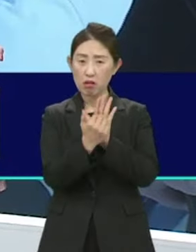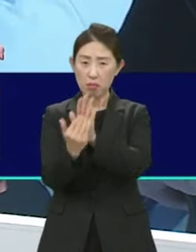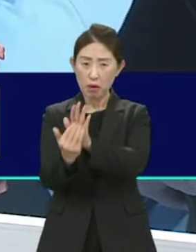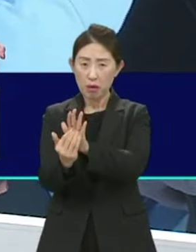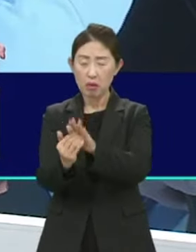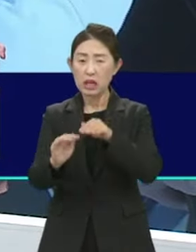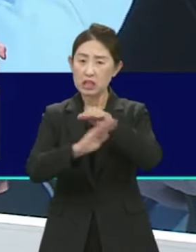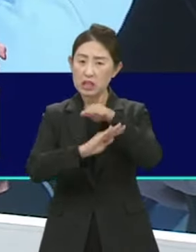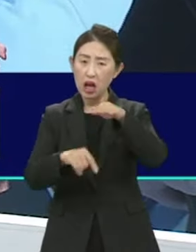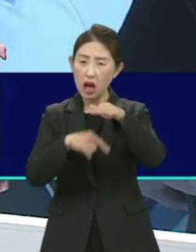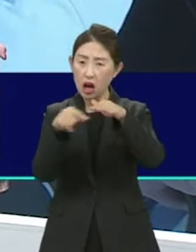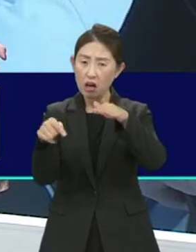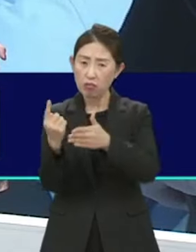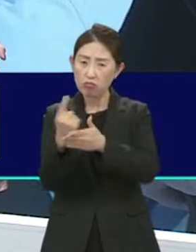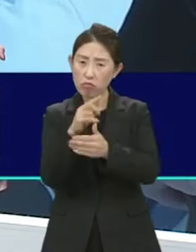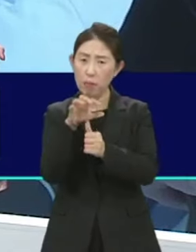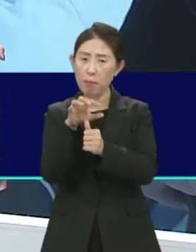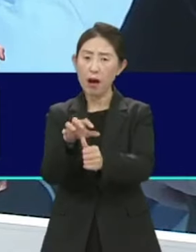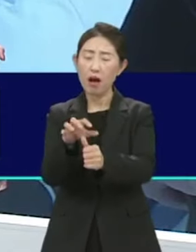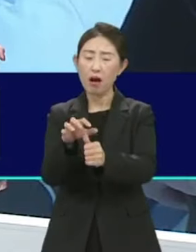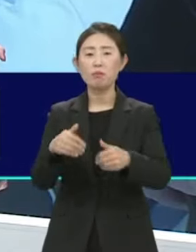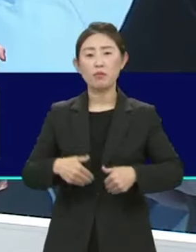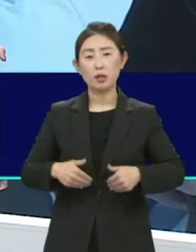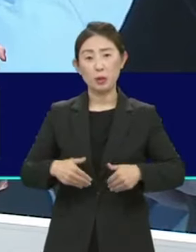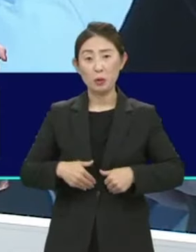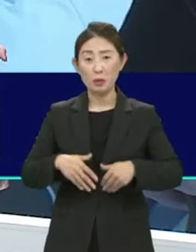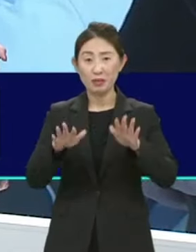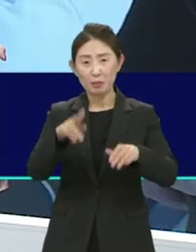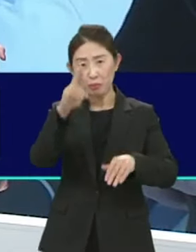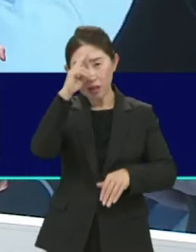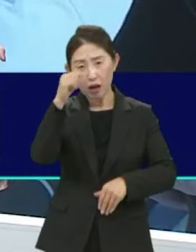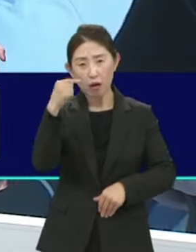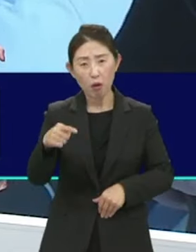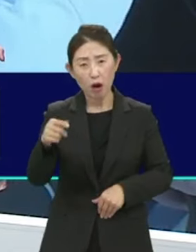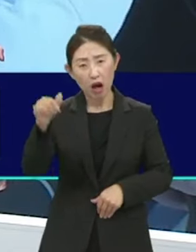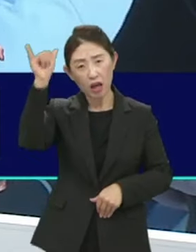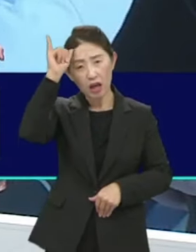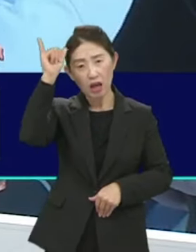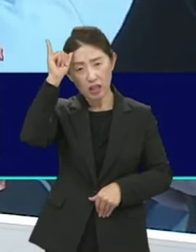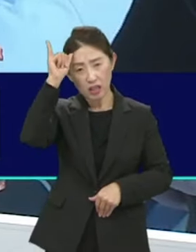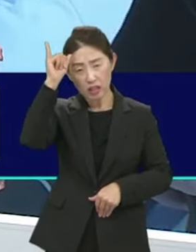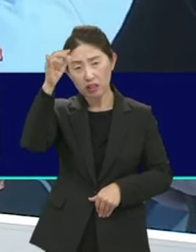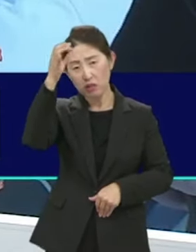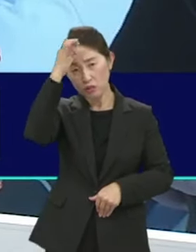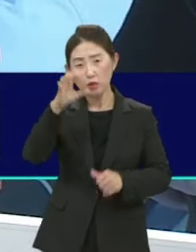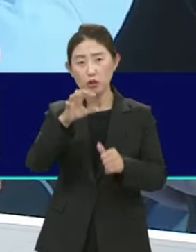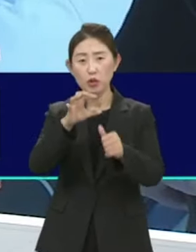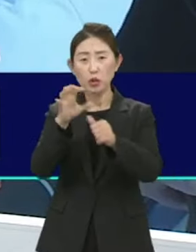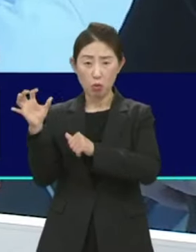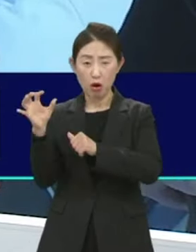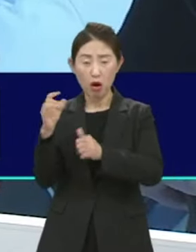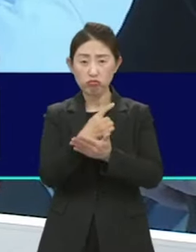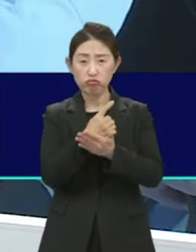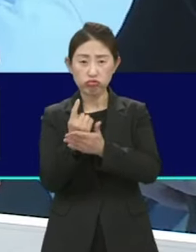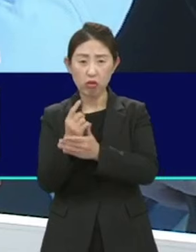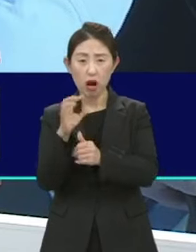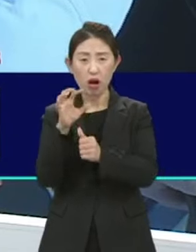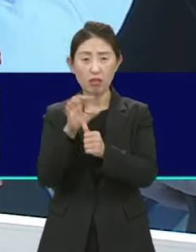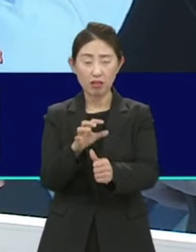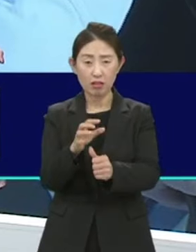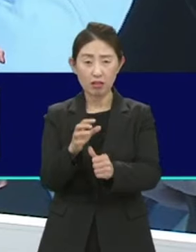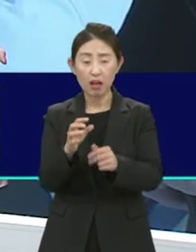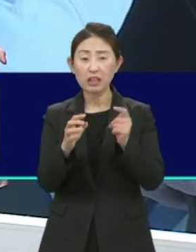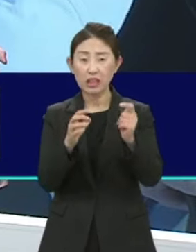절실했는데 마침 똑똑한 인공지능형 속도제한 장치를 부착한 택시가 천안에서 운영에